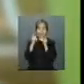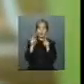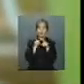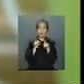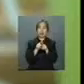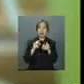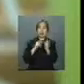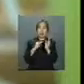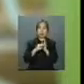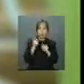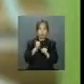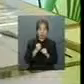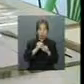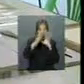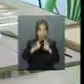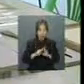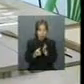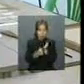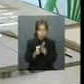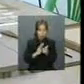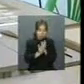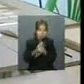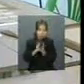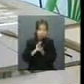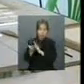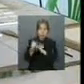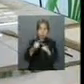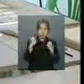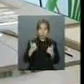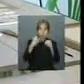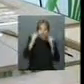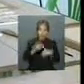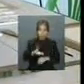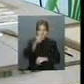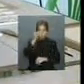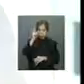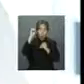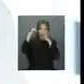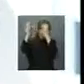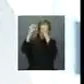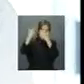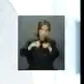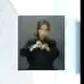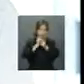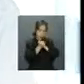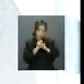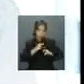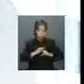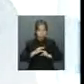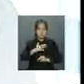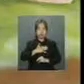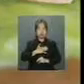เปียกที่ประยุกต์มาจากเทคนิคแห้งบนแห้งซึ่งอาจารย์สาโรจน์เรียนรู้จากครูผู้สอนและนำมาปรับเปลี่ยนเป็นแนวทางของตนเ